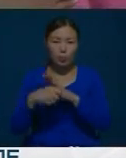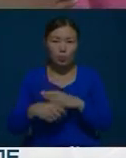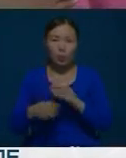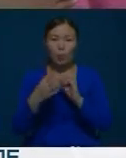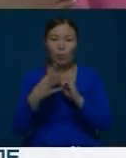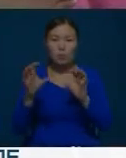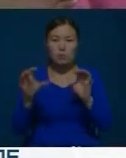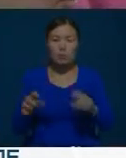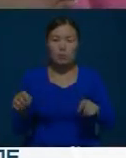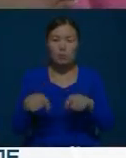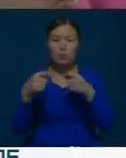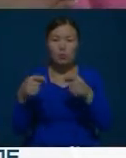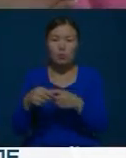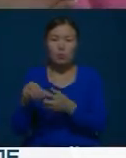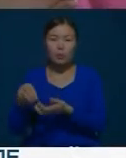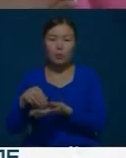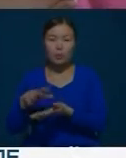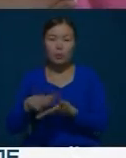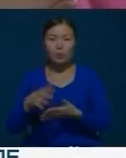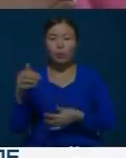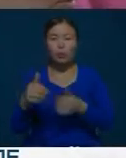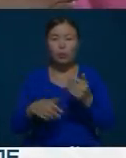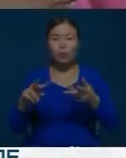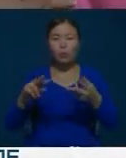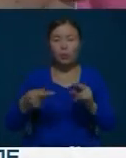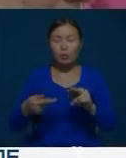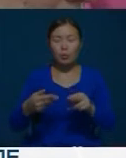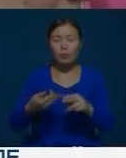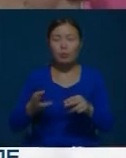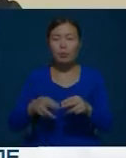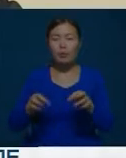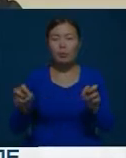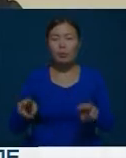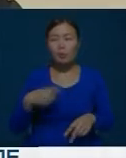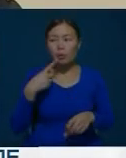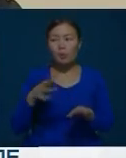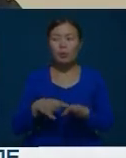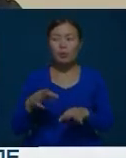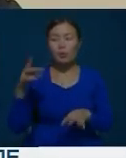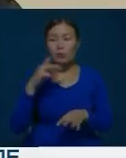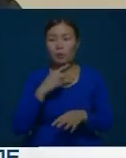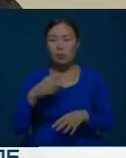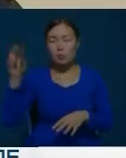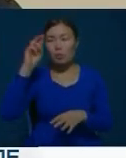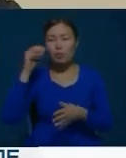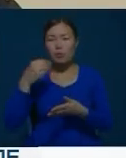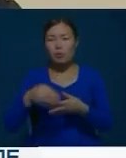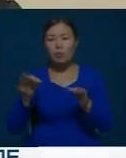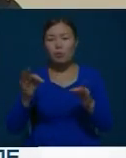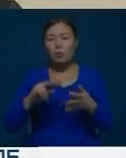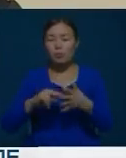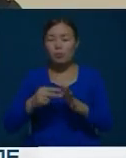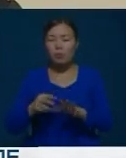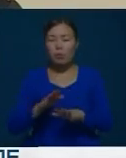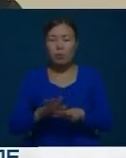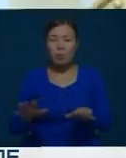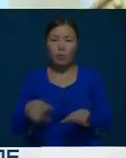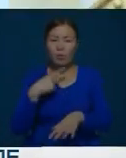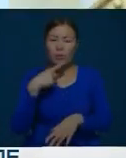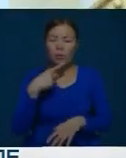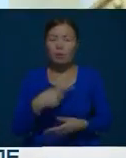теңгені құрайтын 363 лотқа ескертулер жіберілген. Мұны аппараттық жиын барысында Маңғыстау облысының мемлекеттік сатып